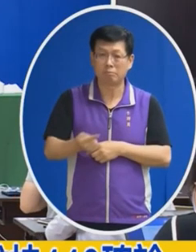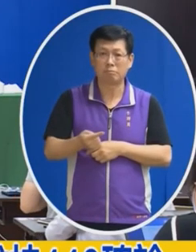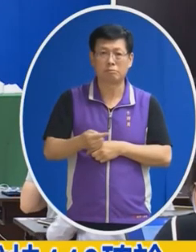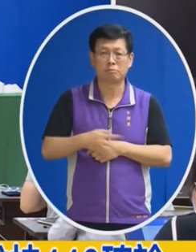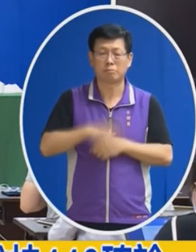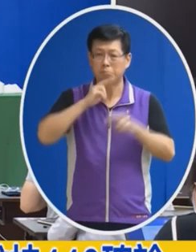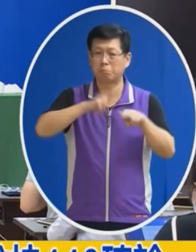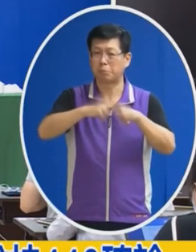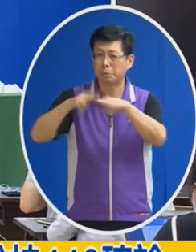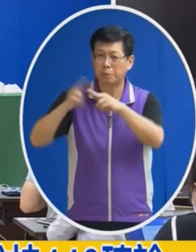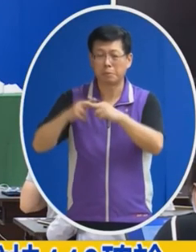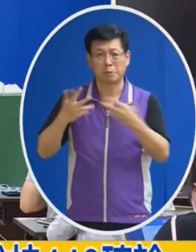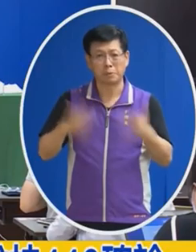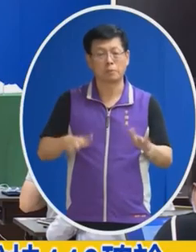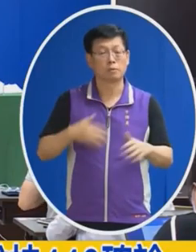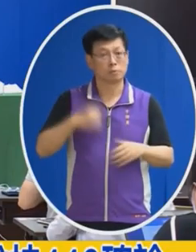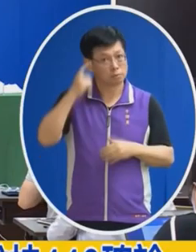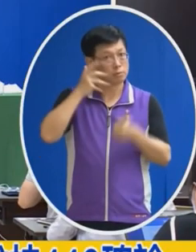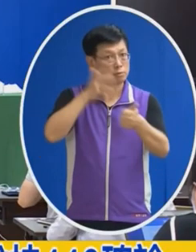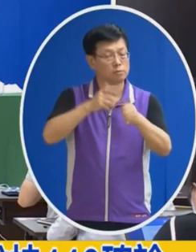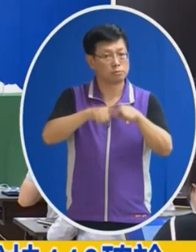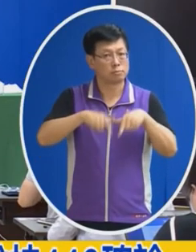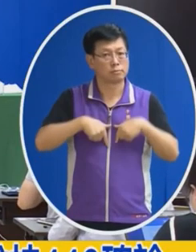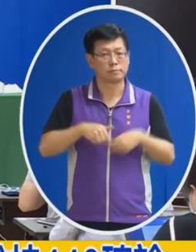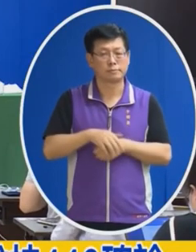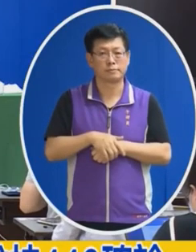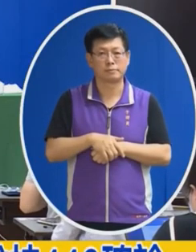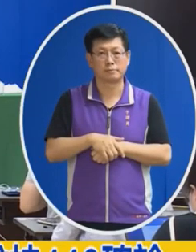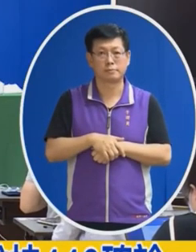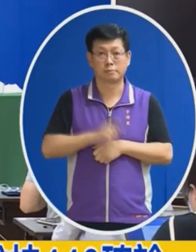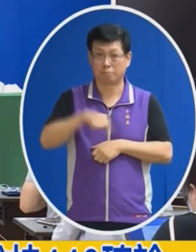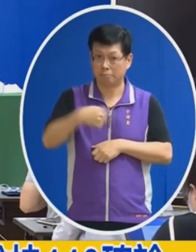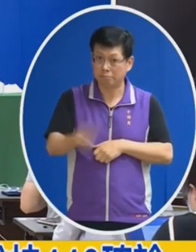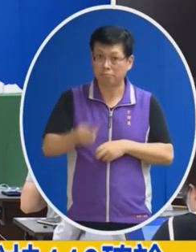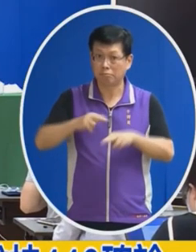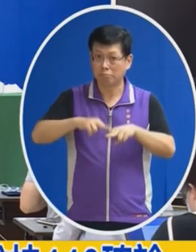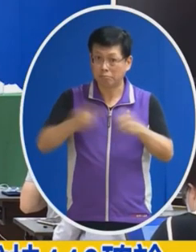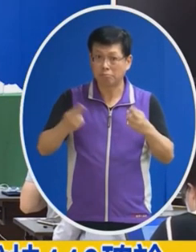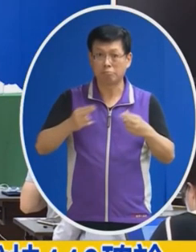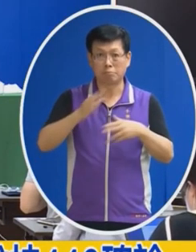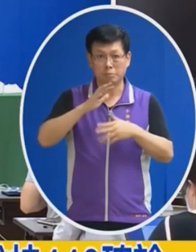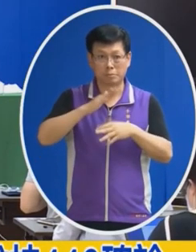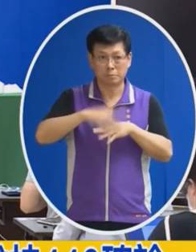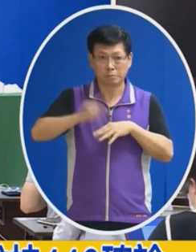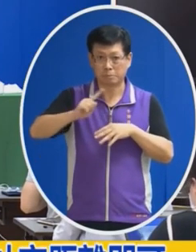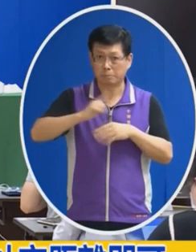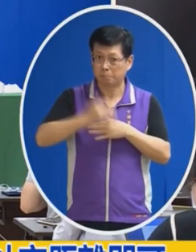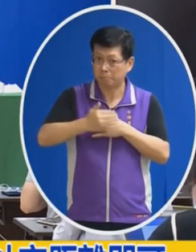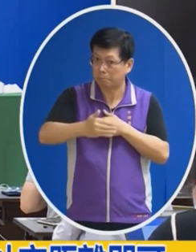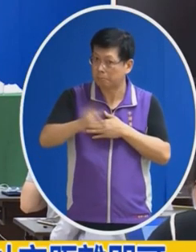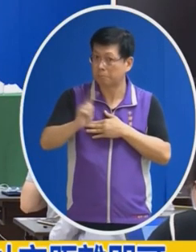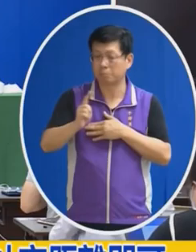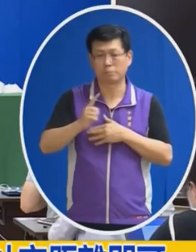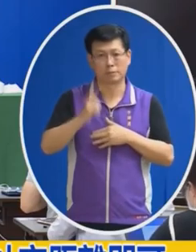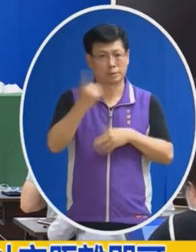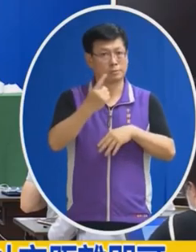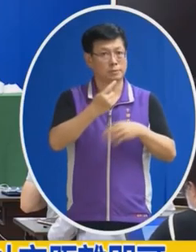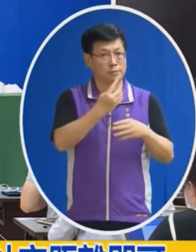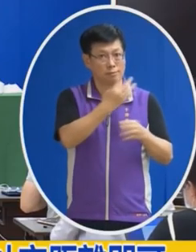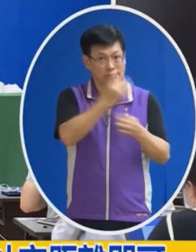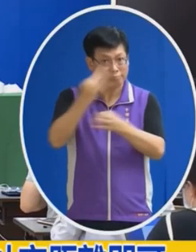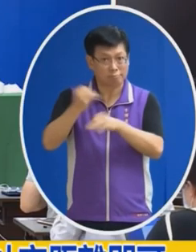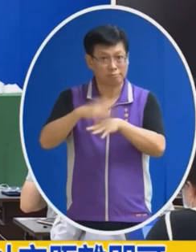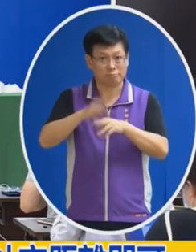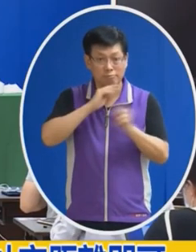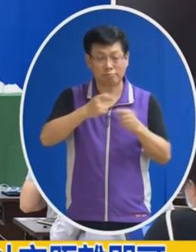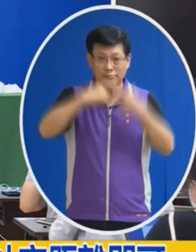会松绑，那想请教一下指挥中心，就是接下来的松绑会有没有什么样的步骤，就是比如说什么阶段会松绑